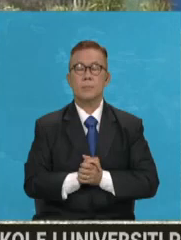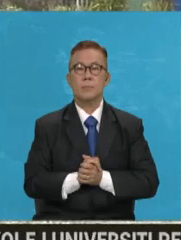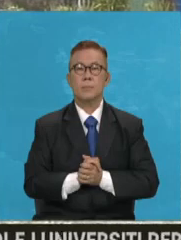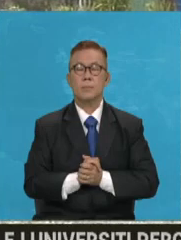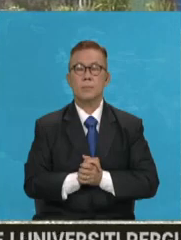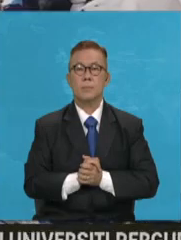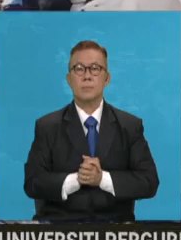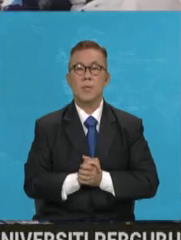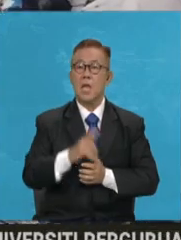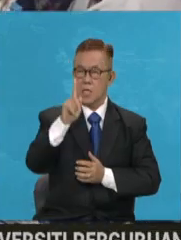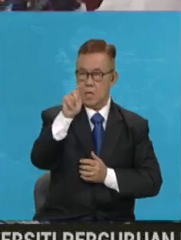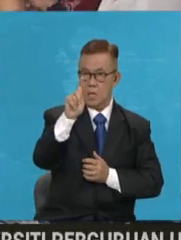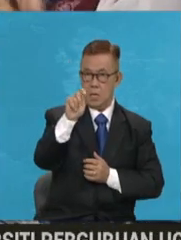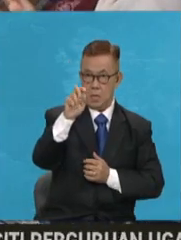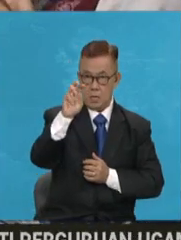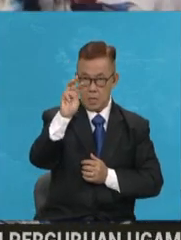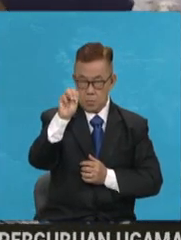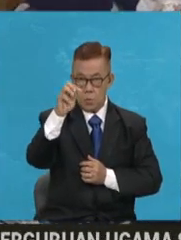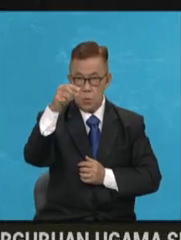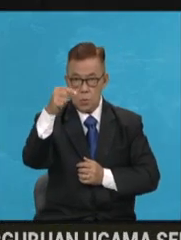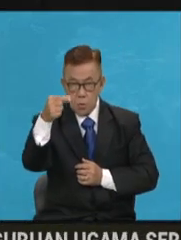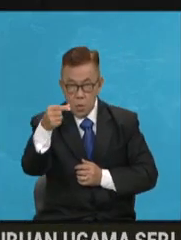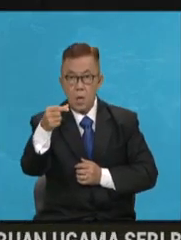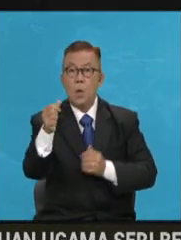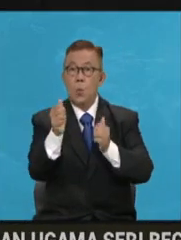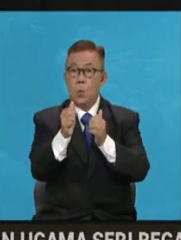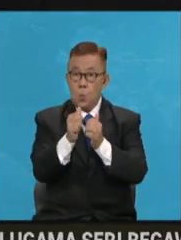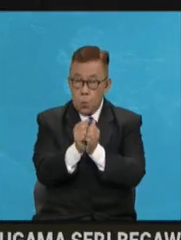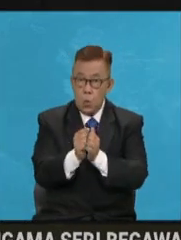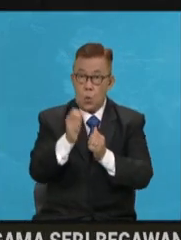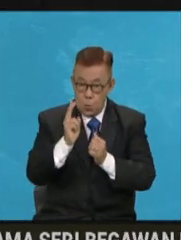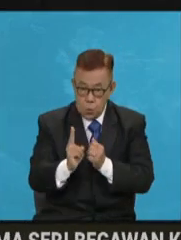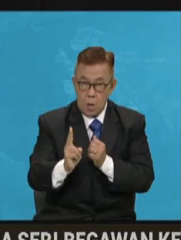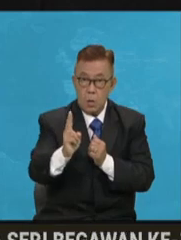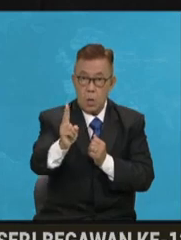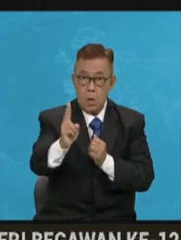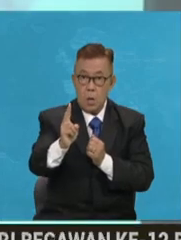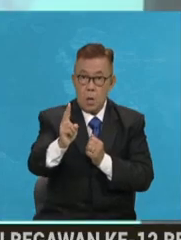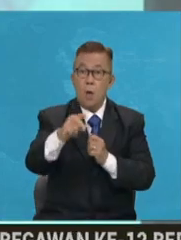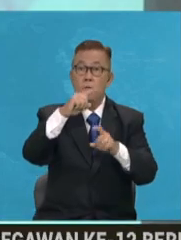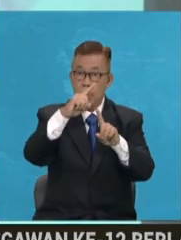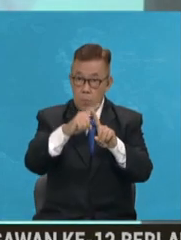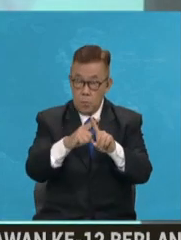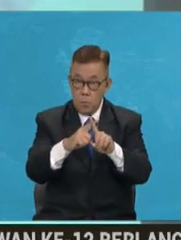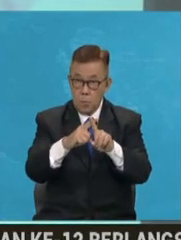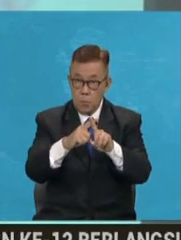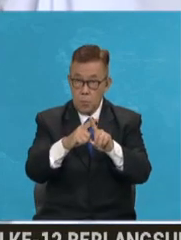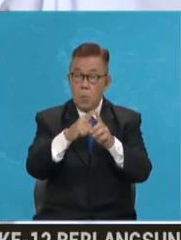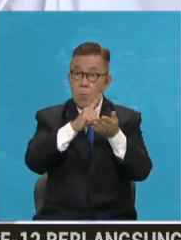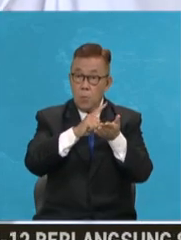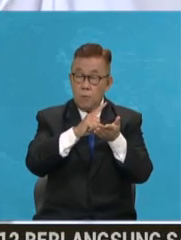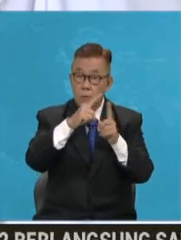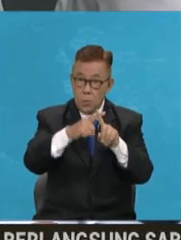di daerah Tempurung activity diisikan dengan program keutamaan senegara bagi bulan September di sekolah ugama